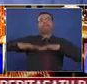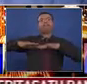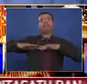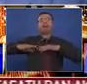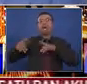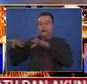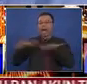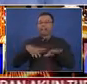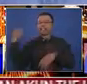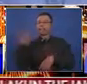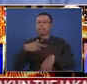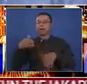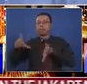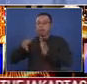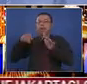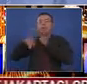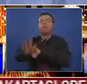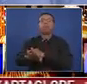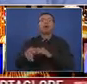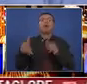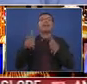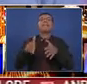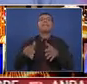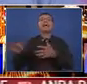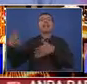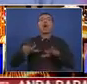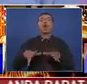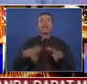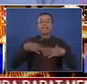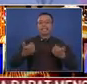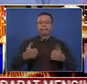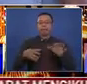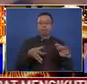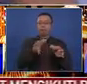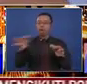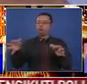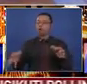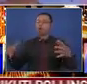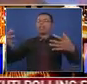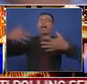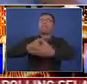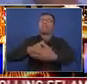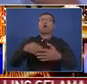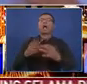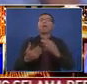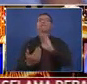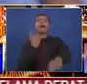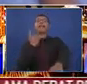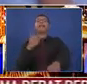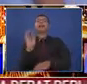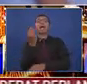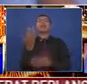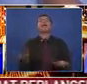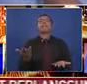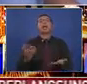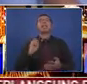airnya di dipercepat ke laut di depan lautnya disiapkan pulau-pulau untuk menampung air efeknya balik ke Jakarta dan